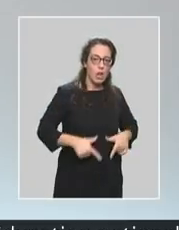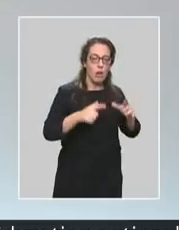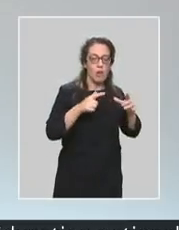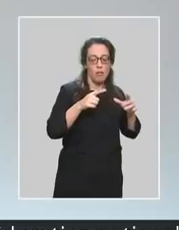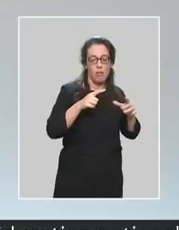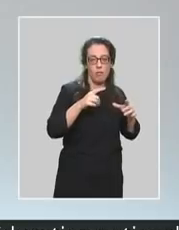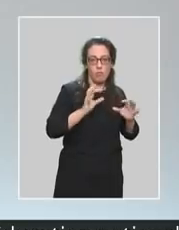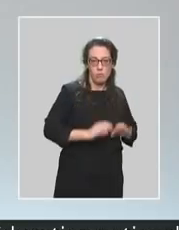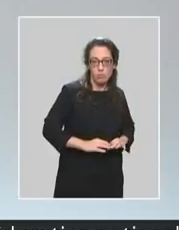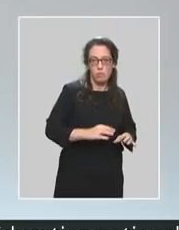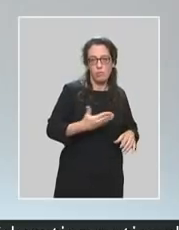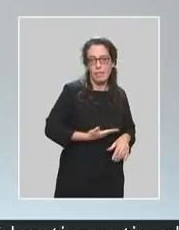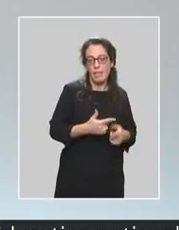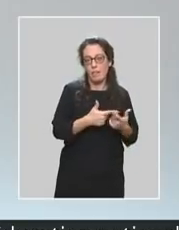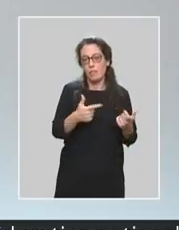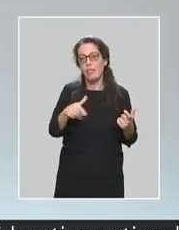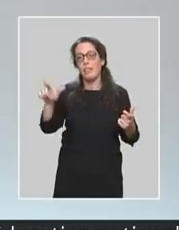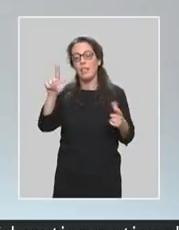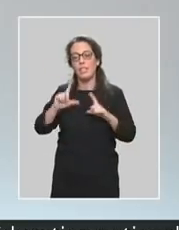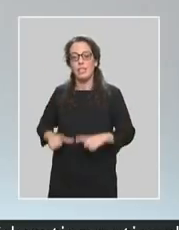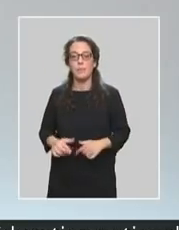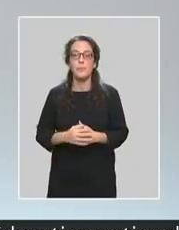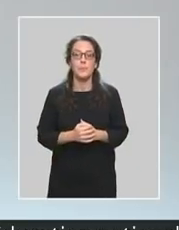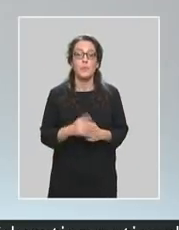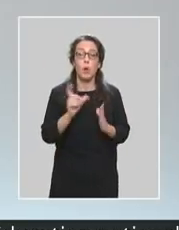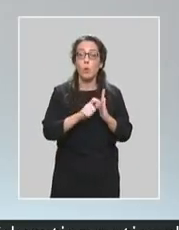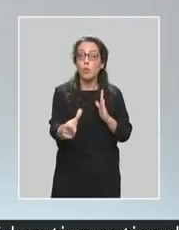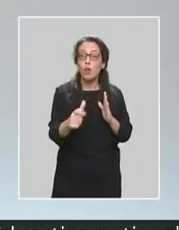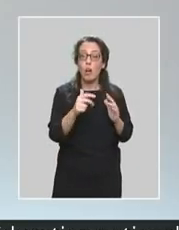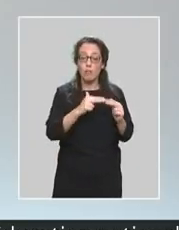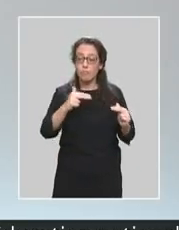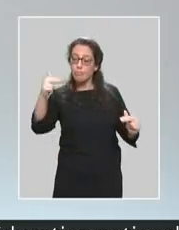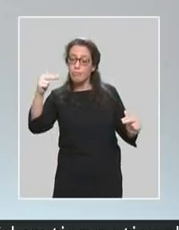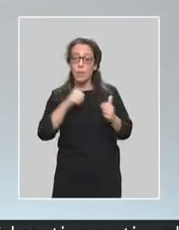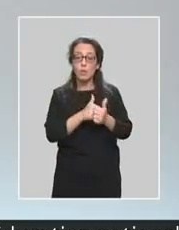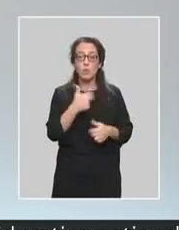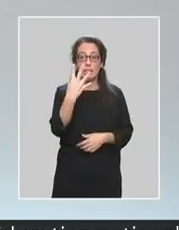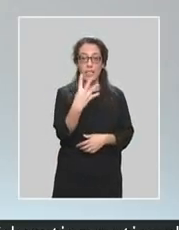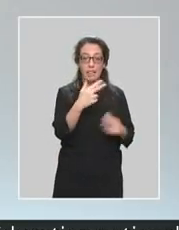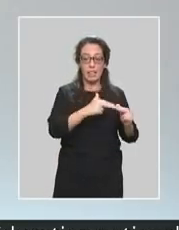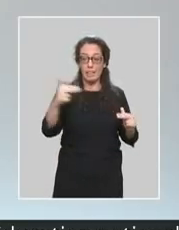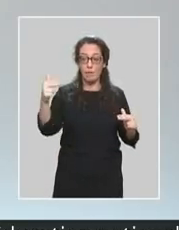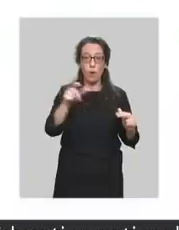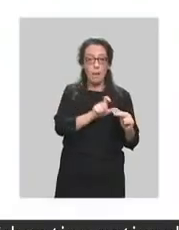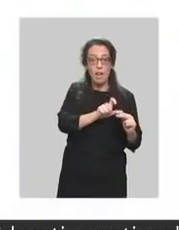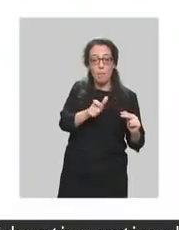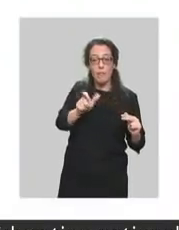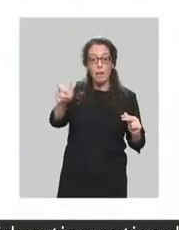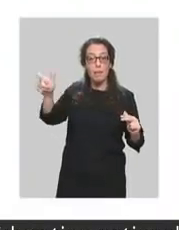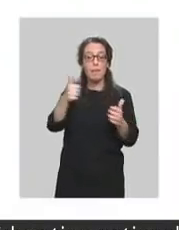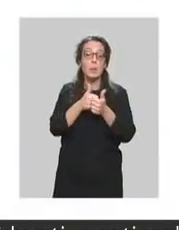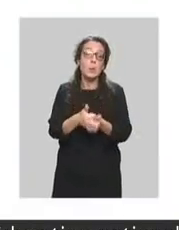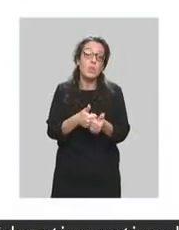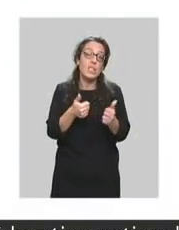établi en lien avec les autorités sanitaires un protocole gradué comportant 4 niveaux et le passage d'un niveau à l'autre dépend de différents